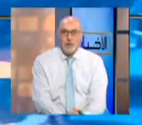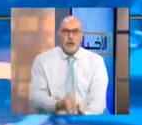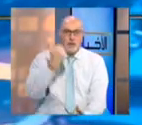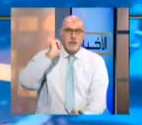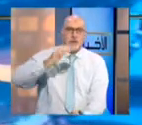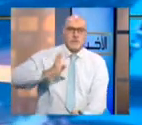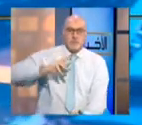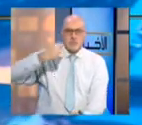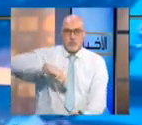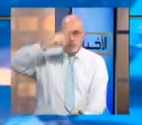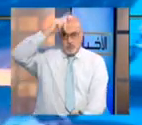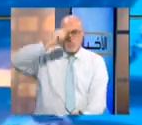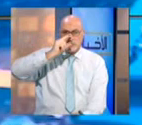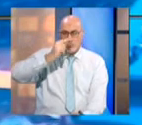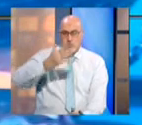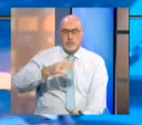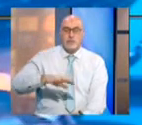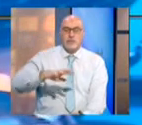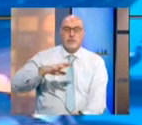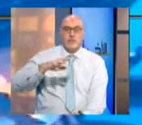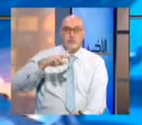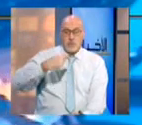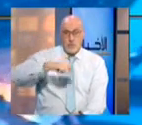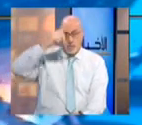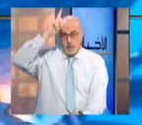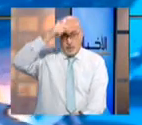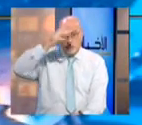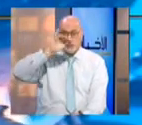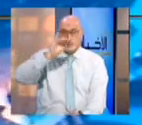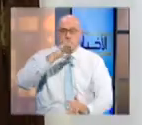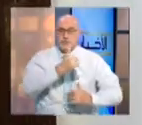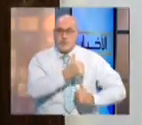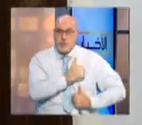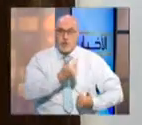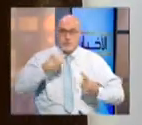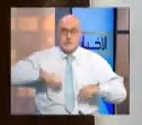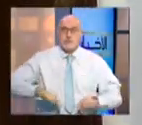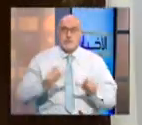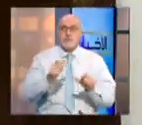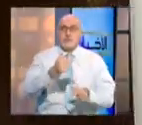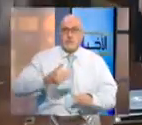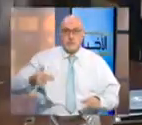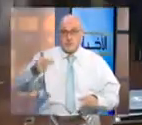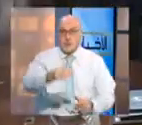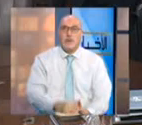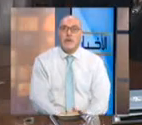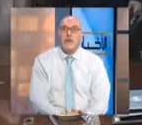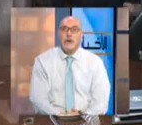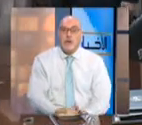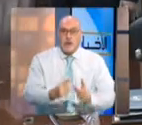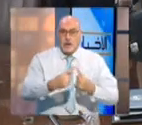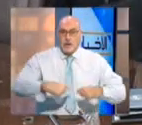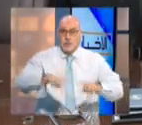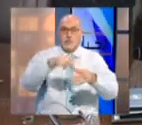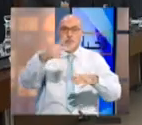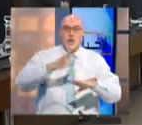أمس السيد عبد المجيد تبون رئيس الجمهورية القائد الأعلى للقوات المسلحة وزير الدفاع الوطنية اجتماعا